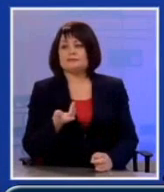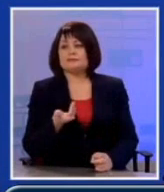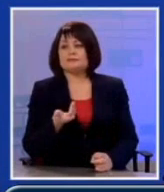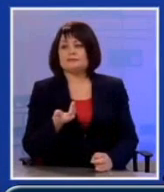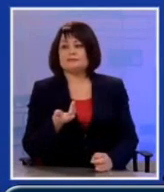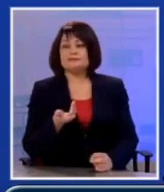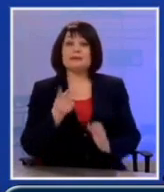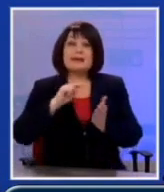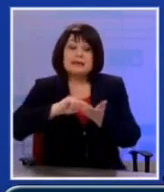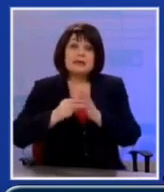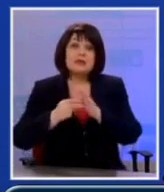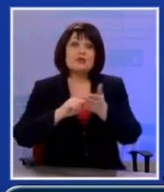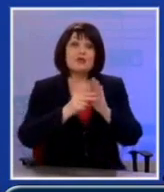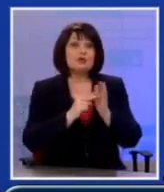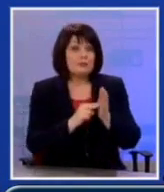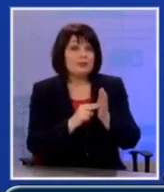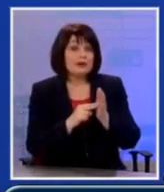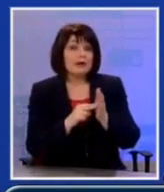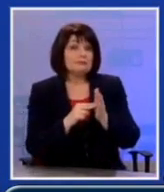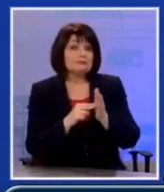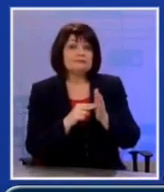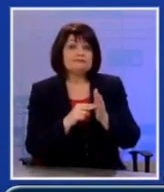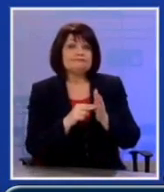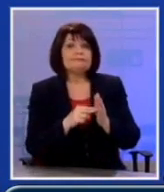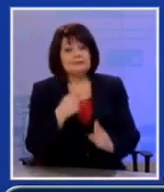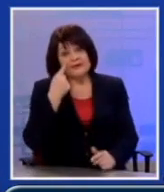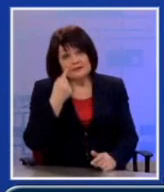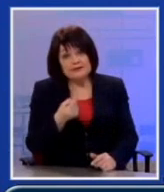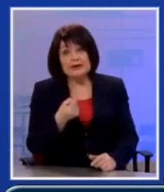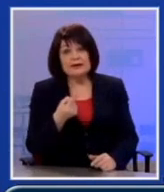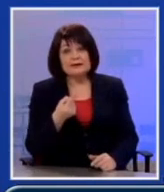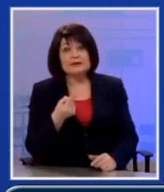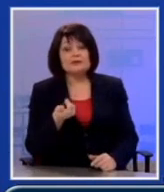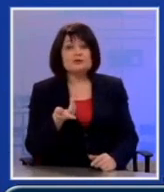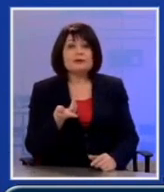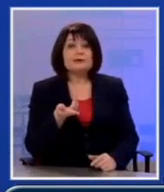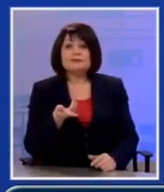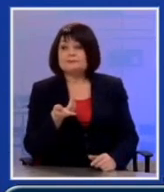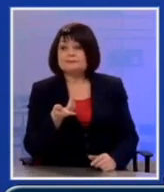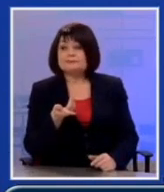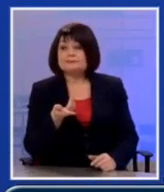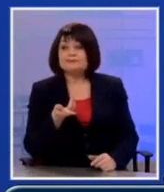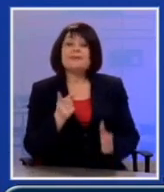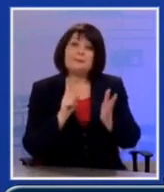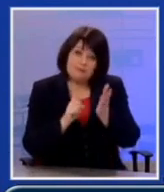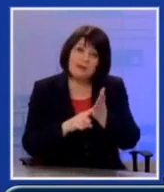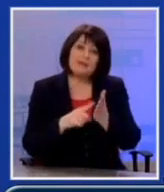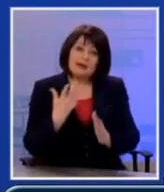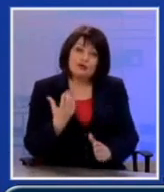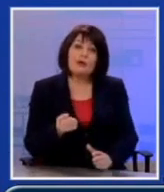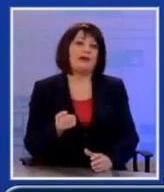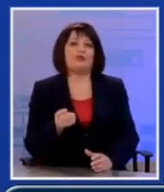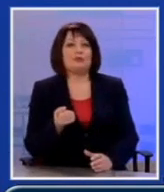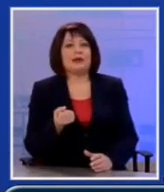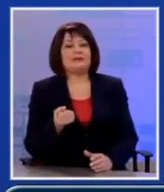η εξοικονόμηση είναι κάτι που φαίνεται ότι πρέπει να παρίσταται αρκετά